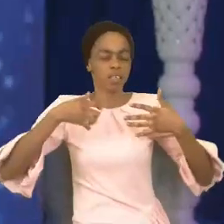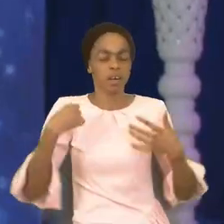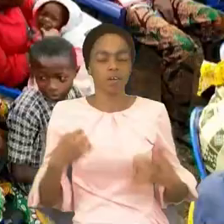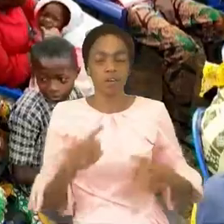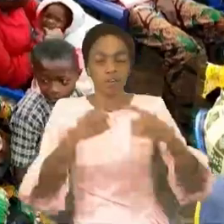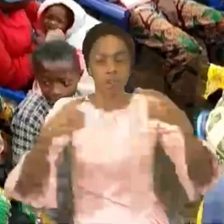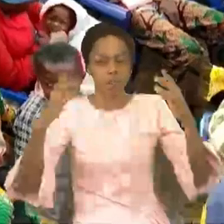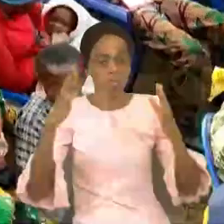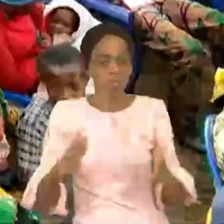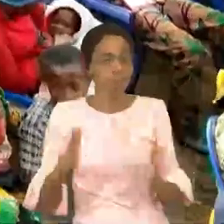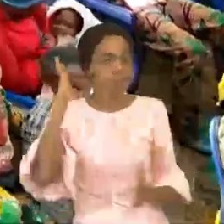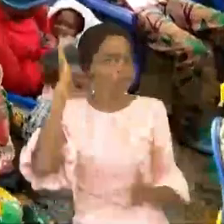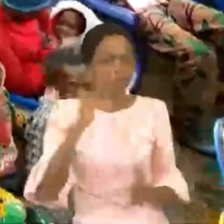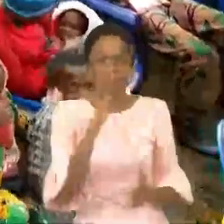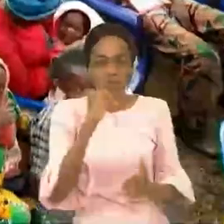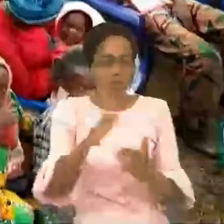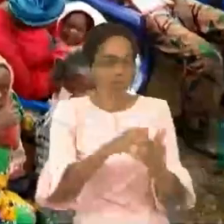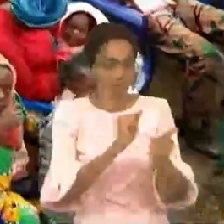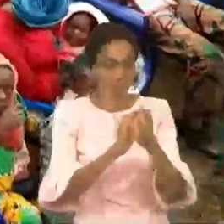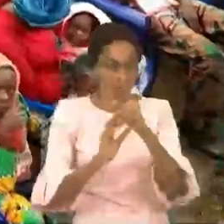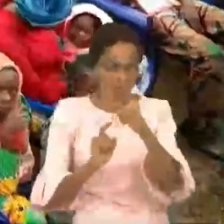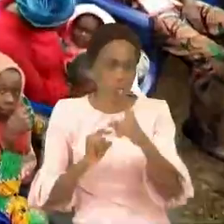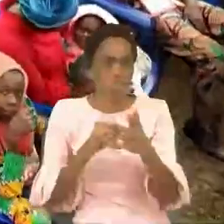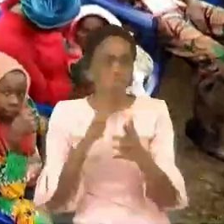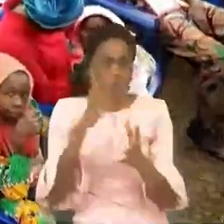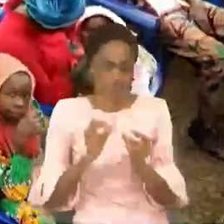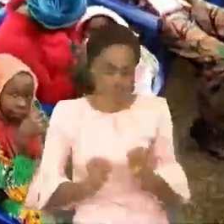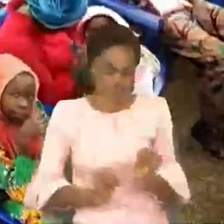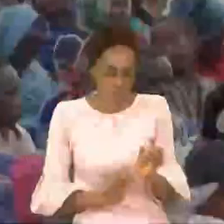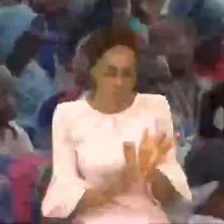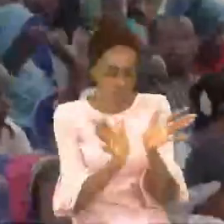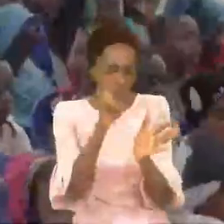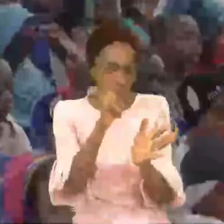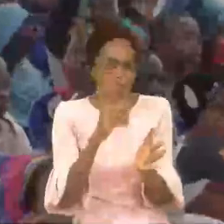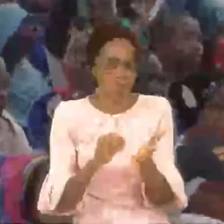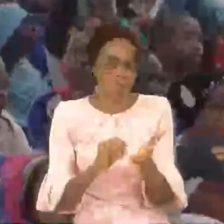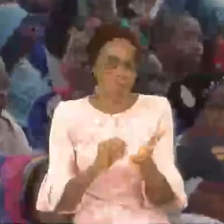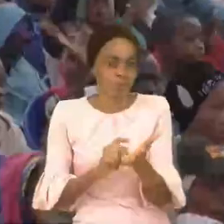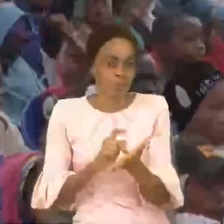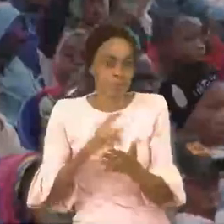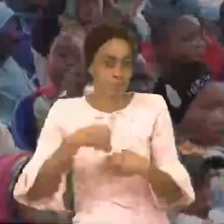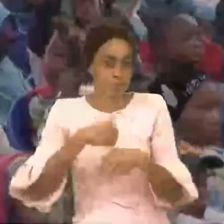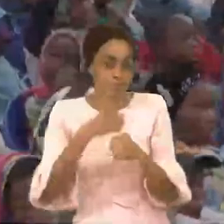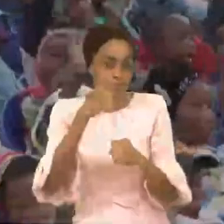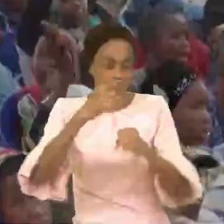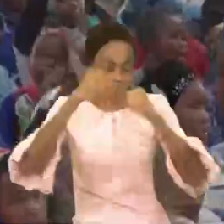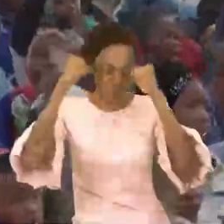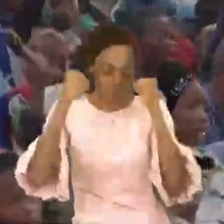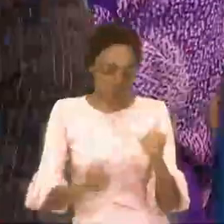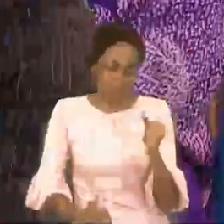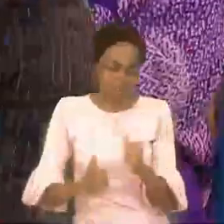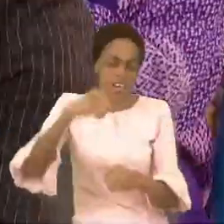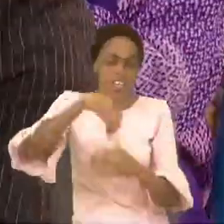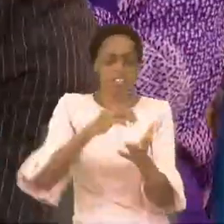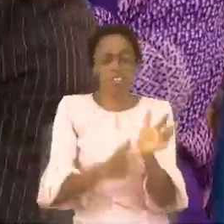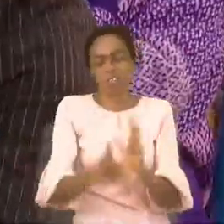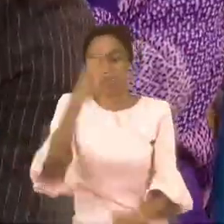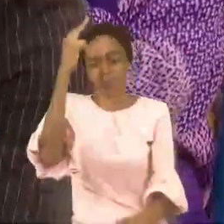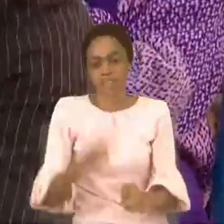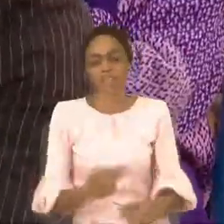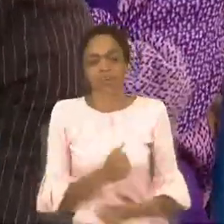l'ennemi, ça ne va pas te consumer, mais ça va t'épurer. Est-ce que je parle de quelqu'un